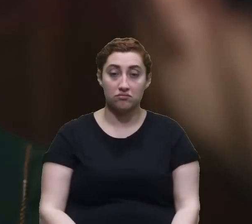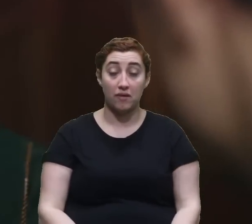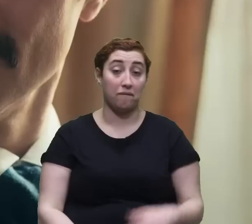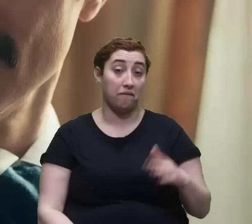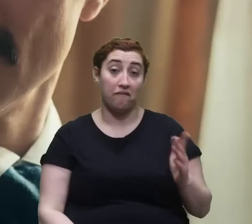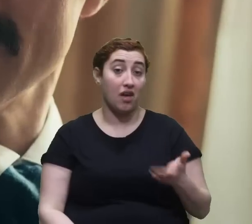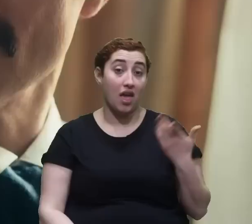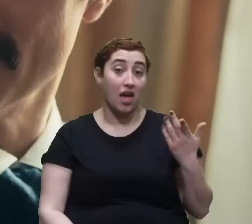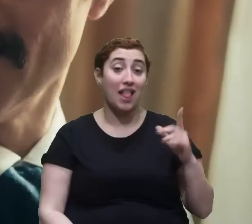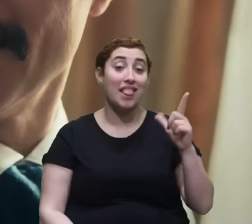ya da Leyla'ya.